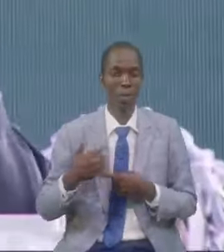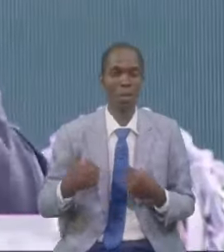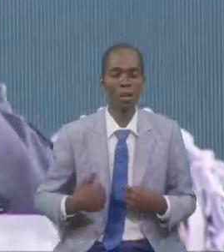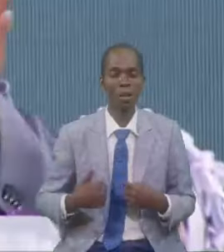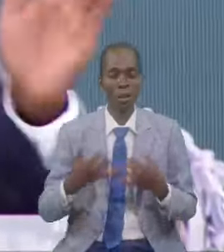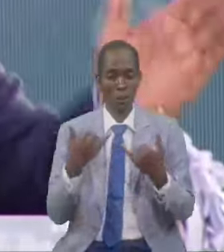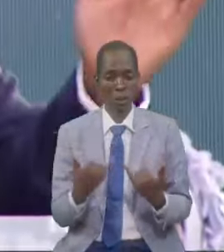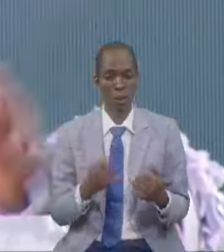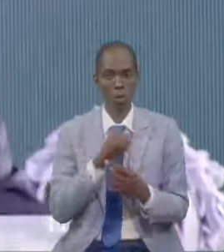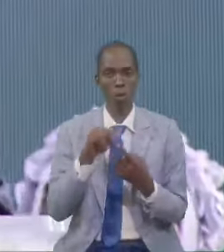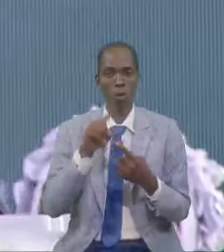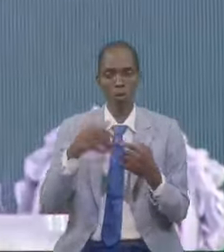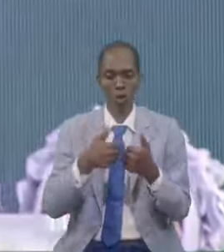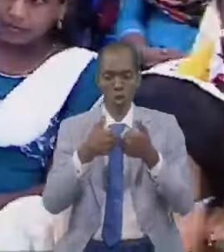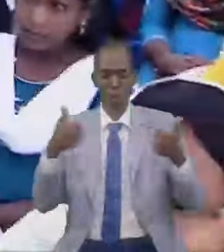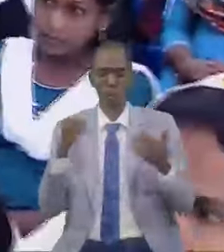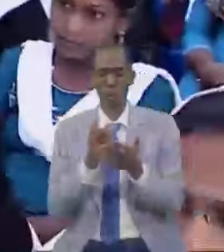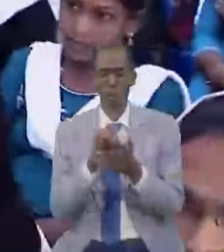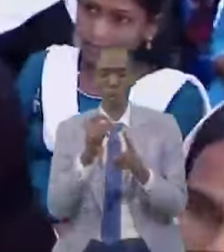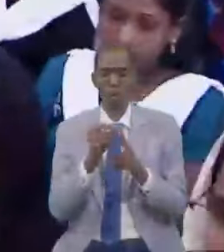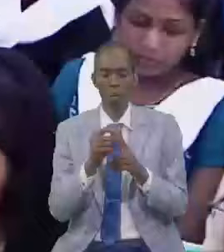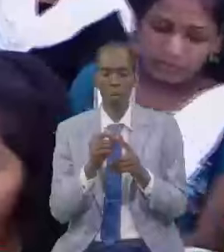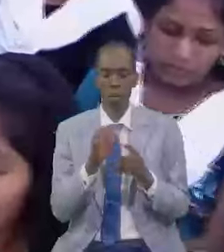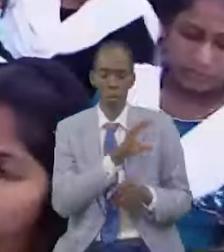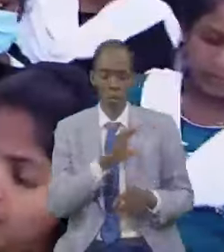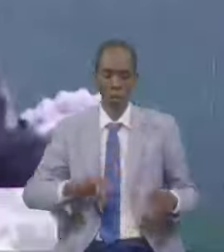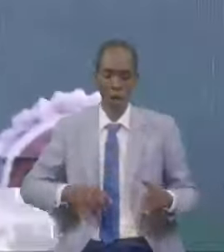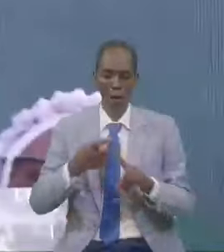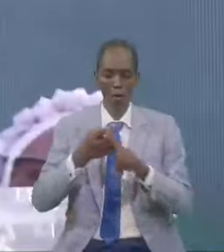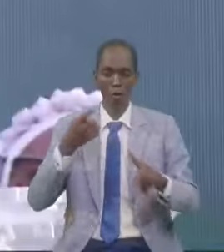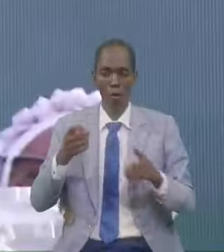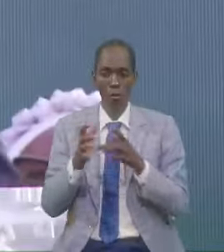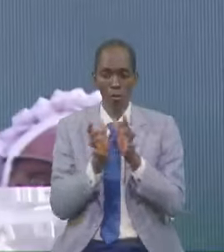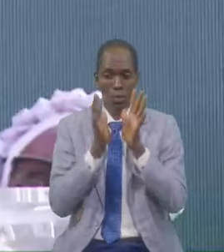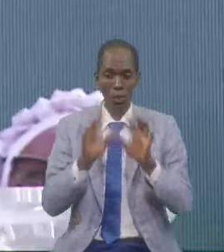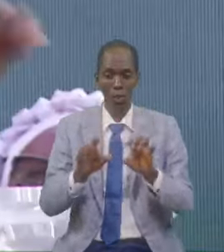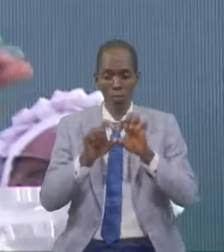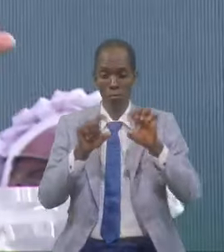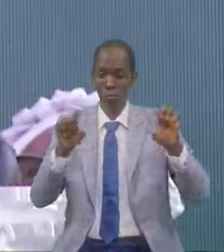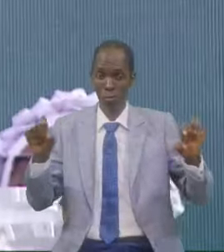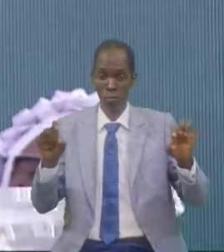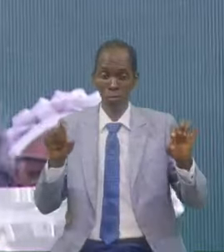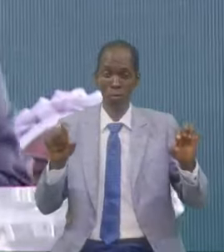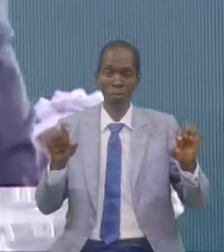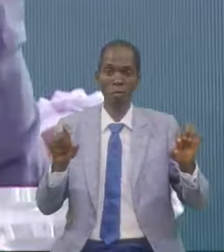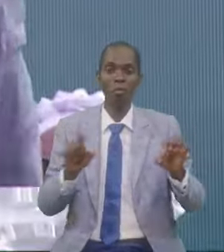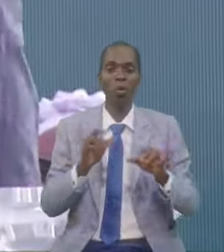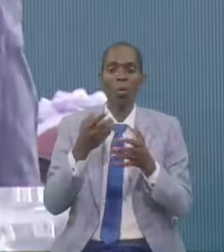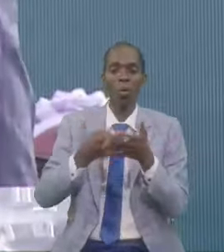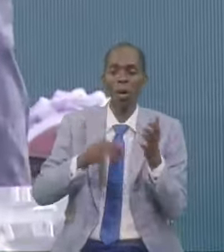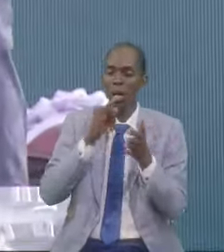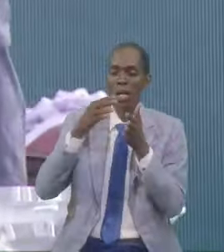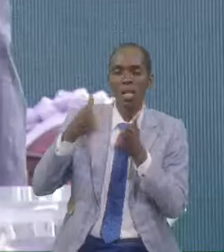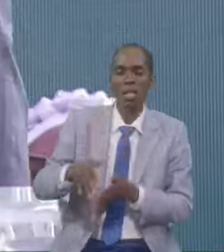that word Christ, మీరు క్రీస్తుని ఐఎన్ని వేరు చేస్తే from Christian, క్రిస్టియన్ అనే మాట, all that remains is